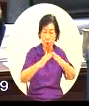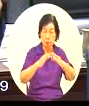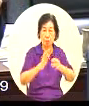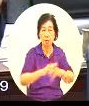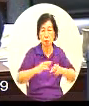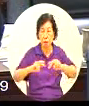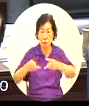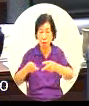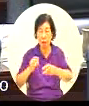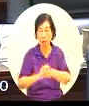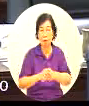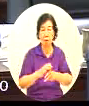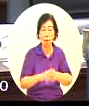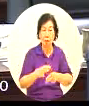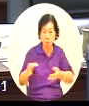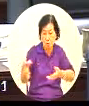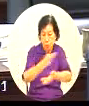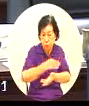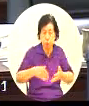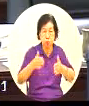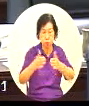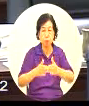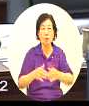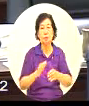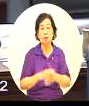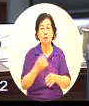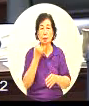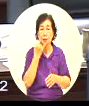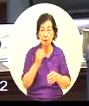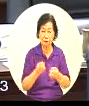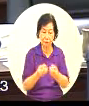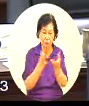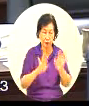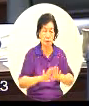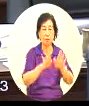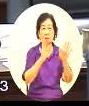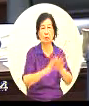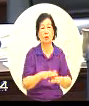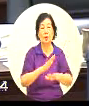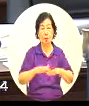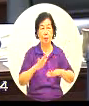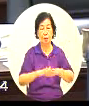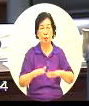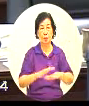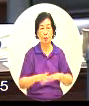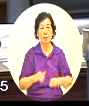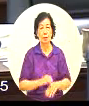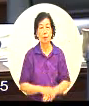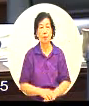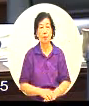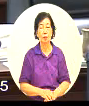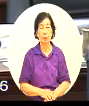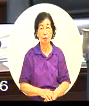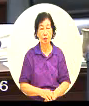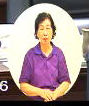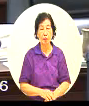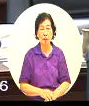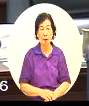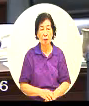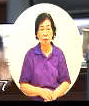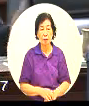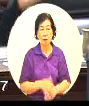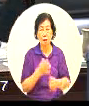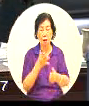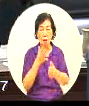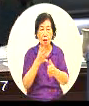段征收，开通大发展。伫遮，我要问咱迄个地政局长吼，